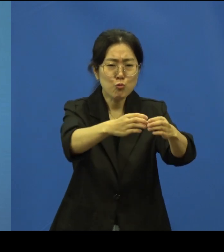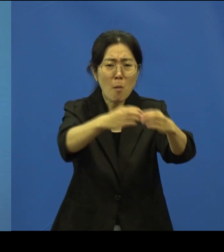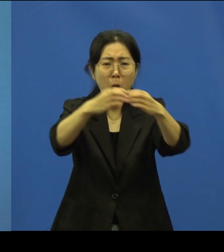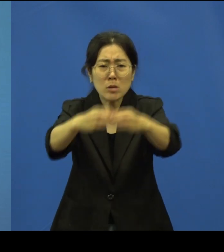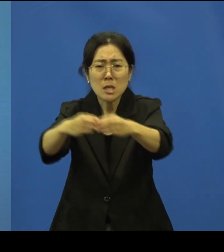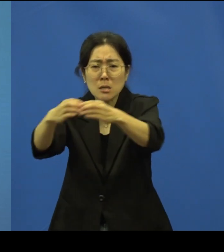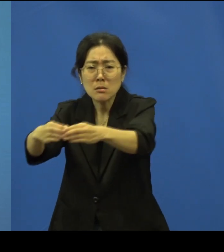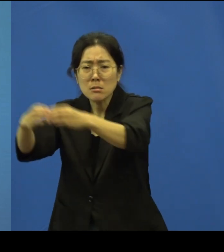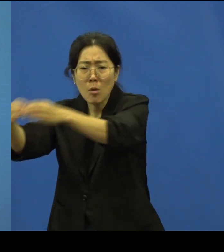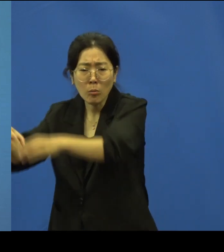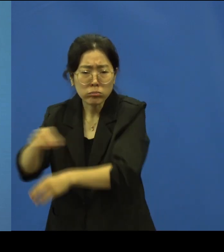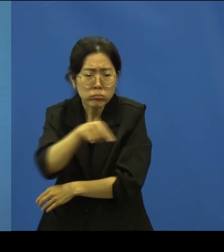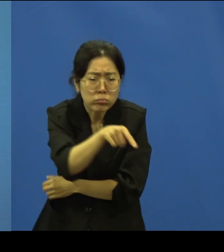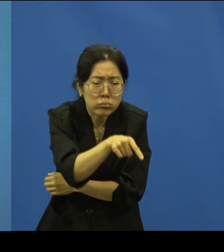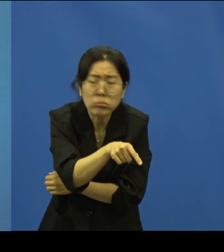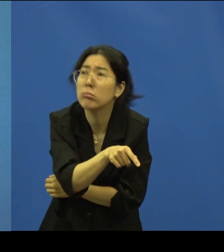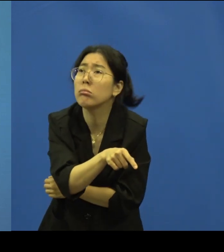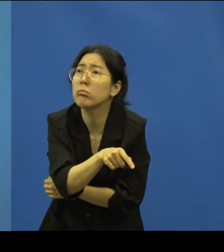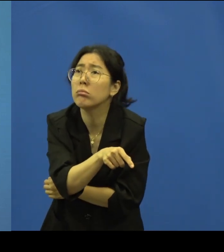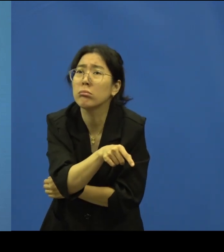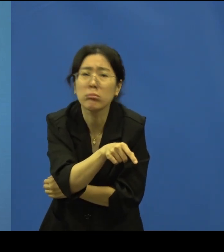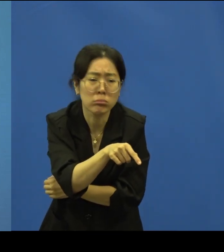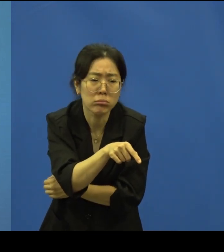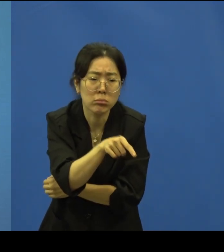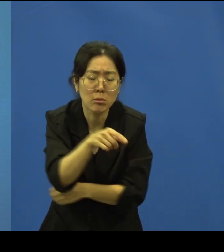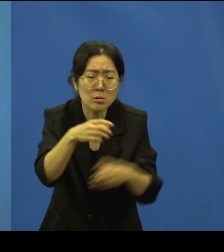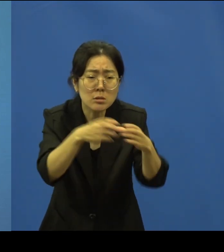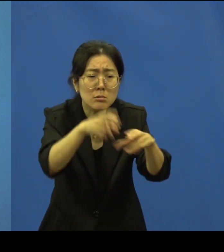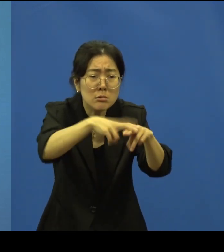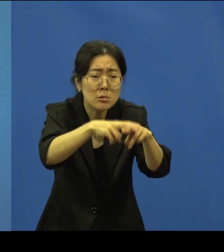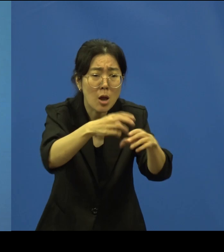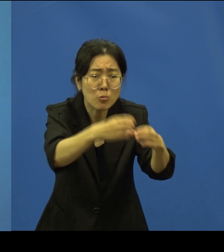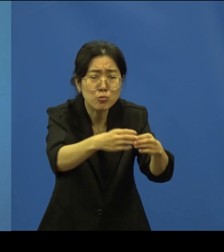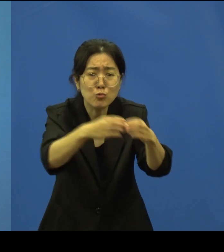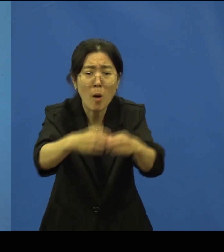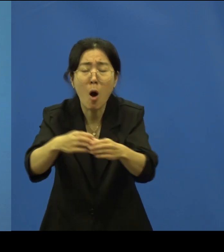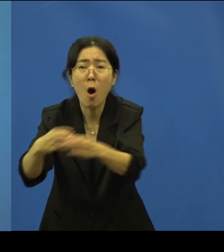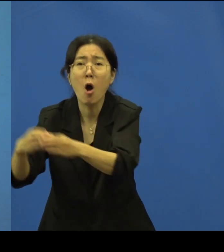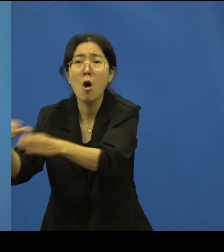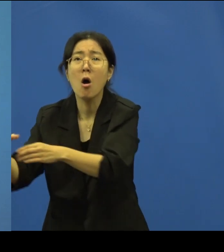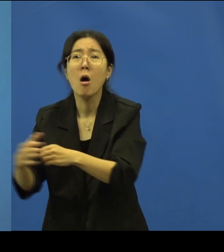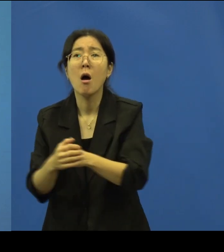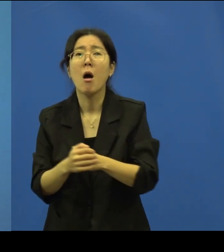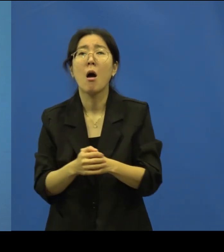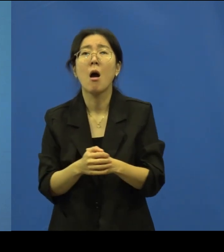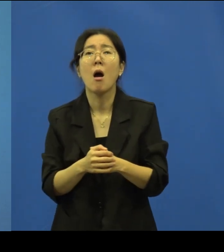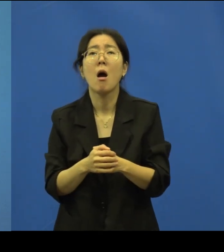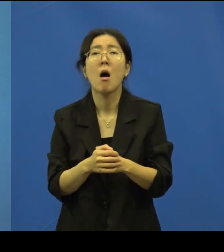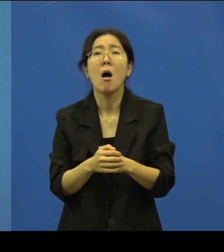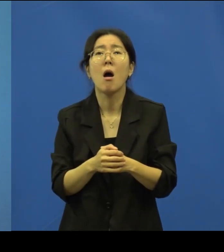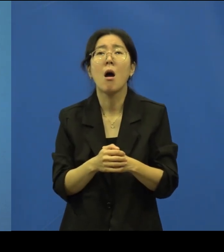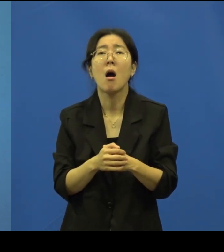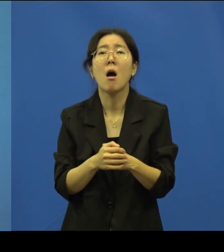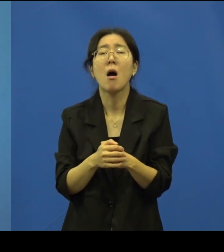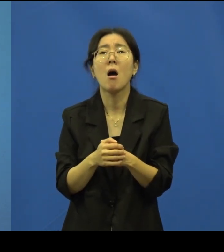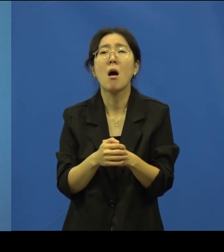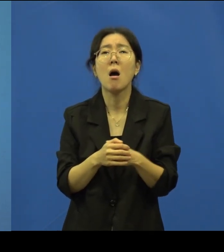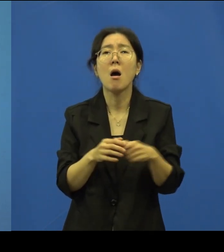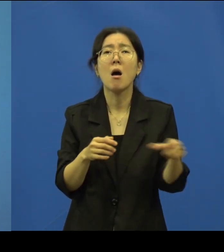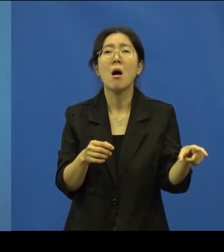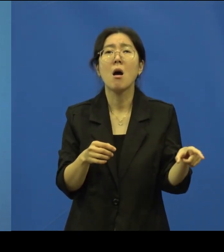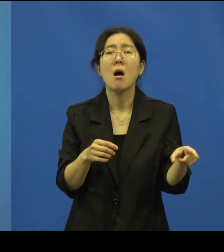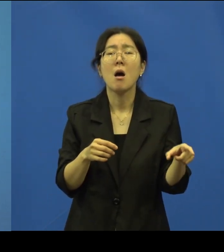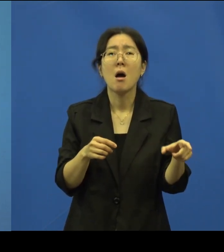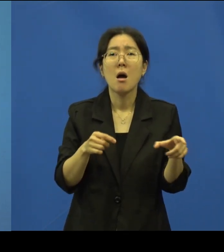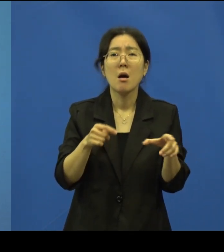여기 구멍이 왜 뚫려 있는 겁니까? 그랬더니 그분이 뭐라냐면 회개 영이 임하면 너무나 많은